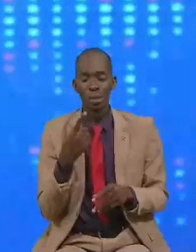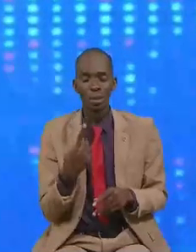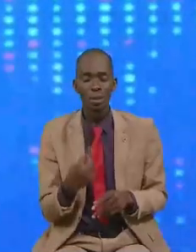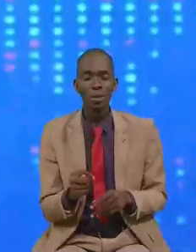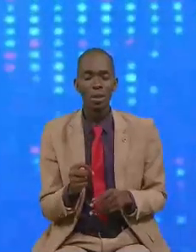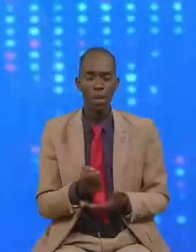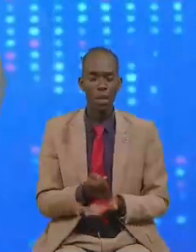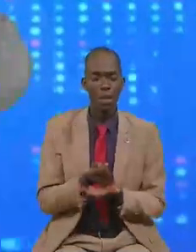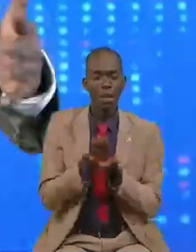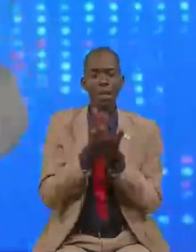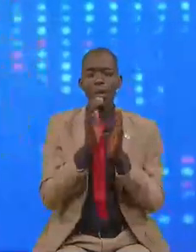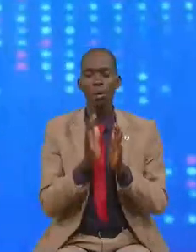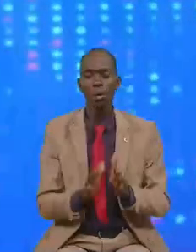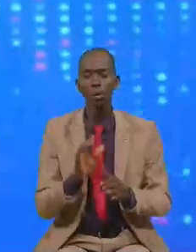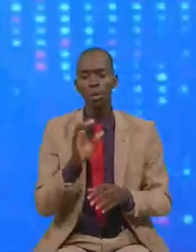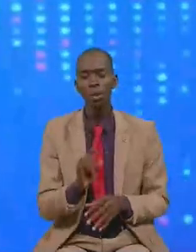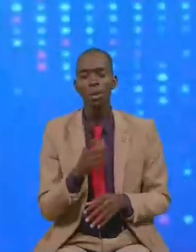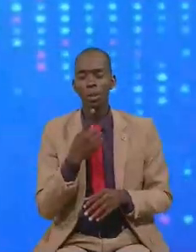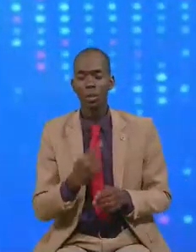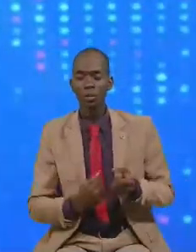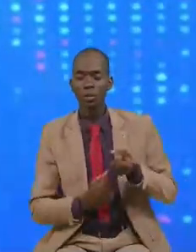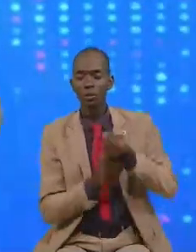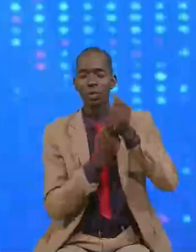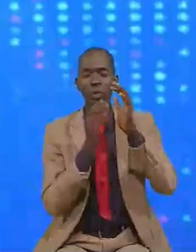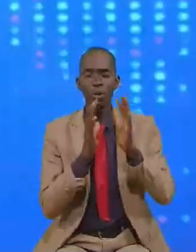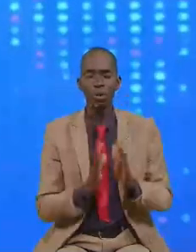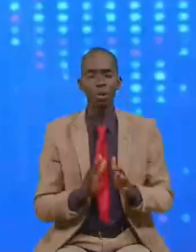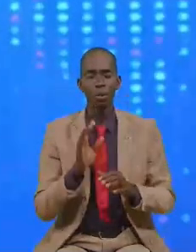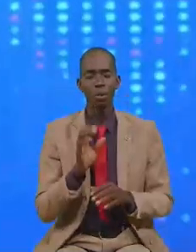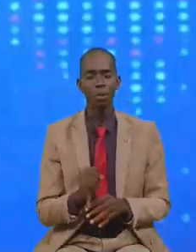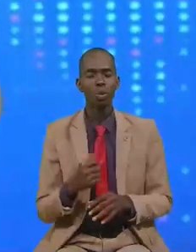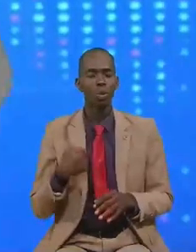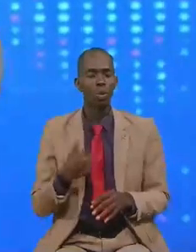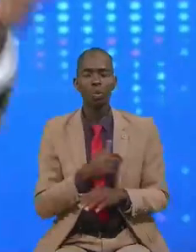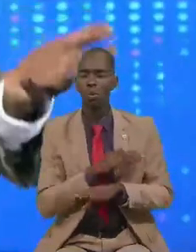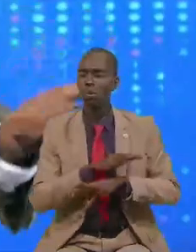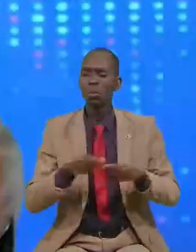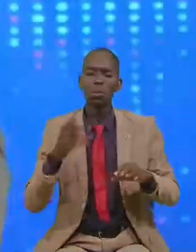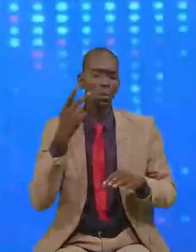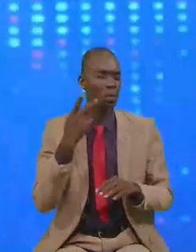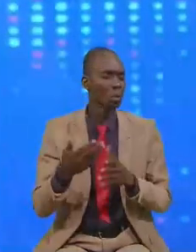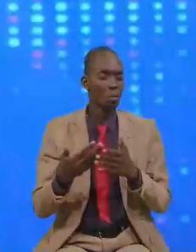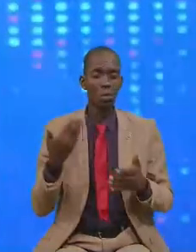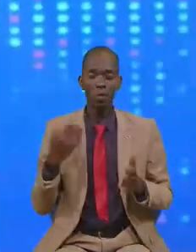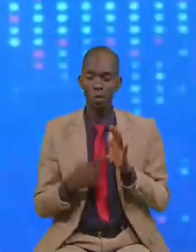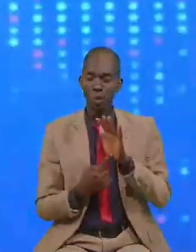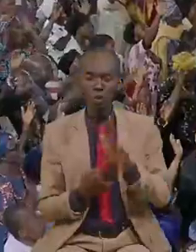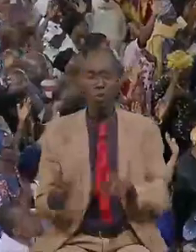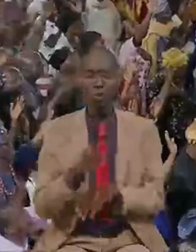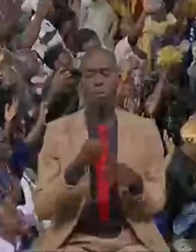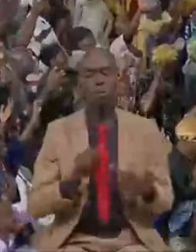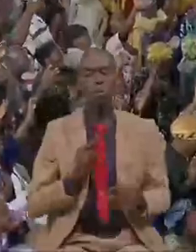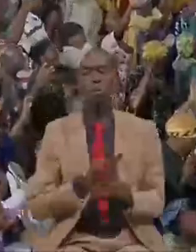les secours, les supporters que nous ne voyons pas avant, en montre-nous-les.